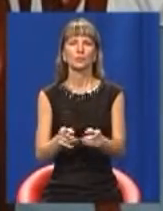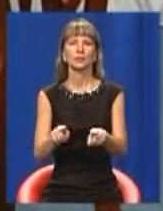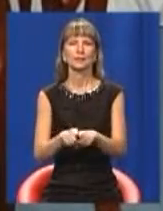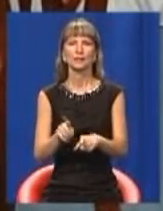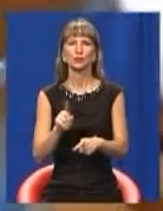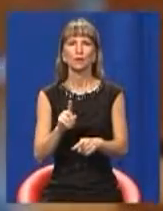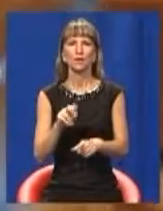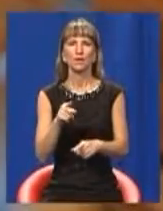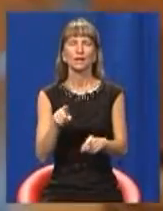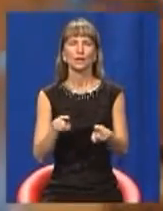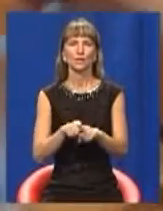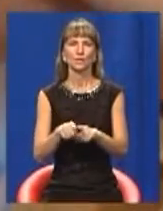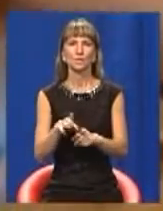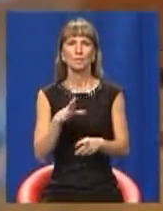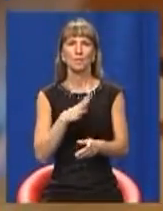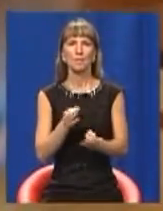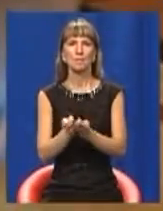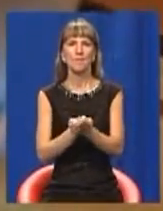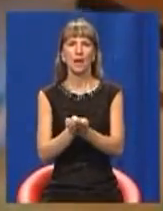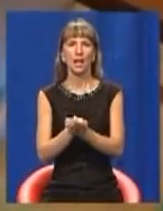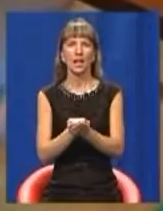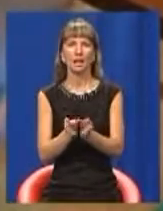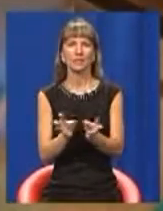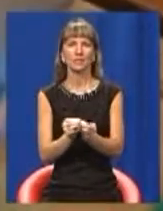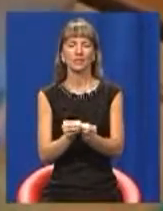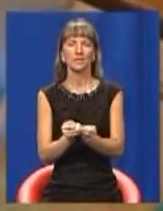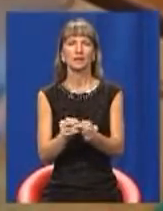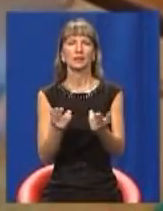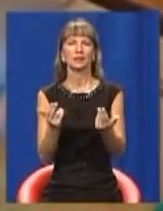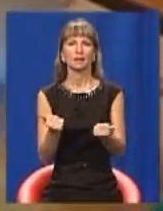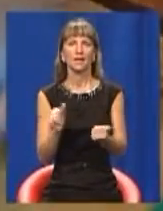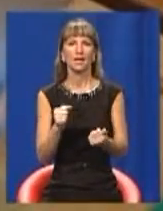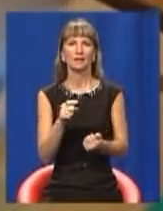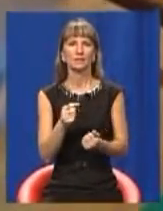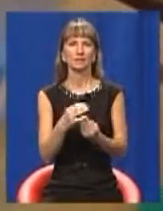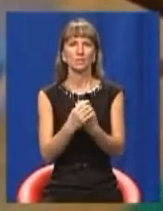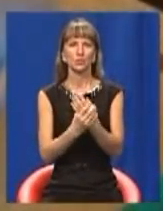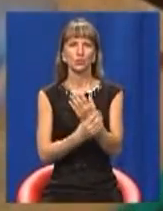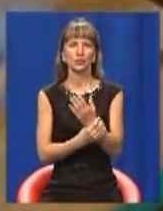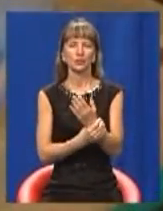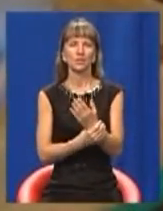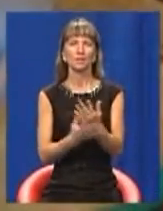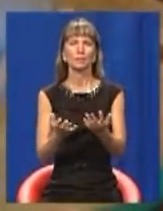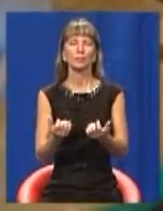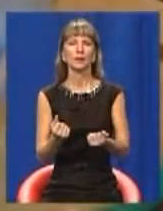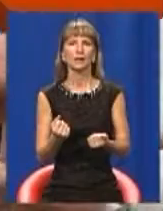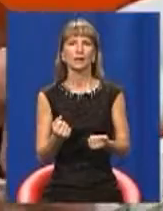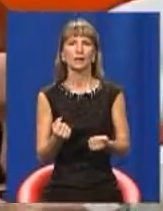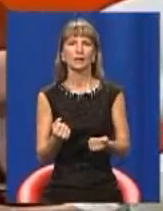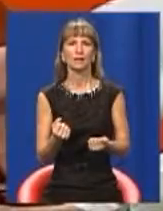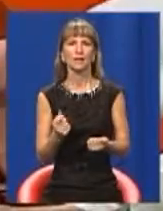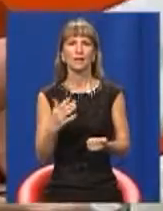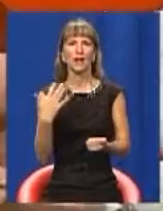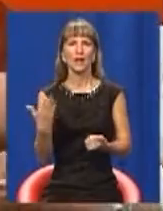чтобы она тоже стала мыльная. Даш, а ты одевай перчатки. Держи. На левую и